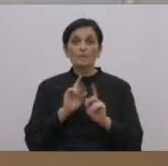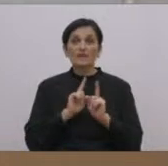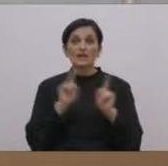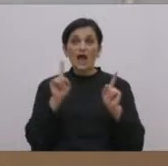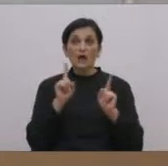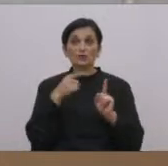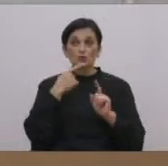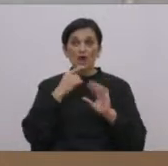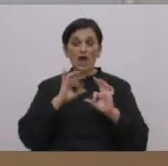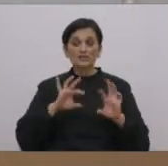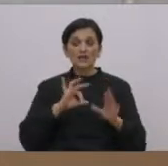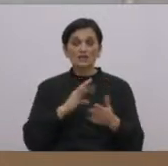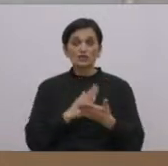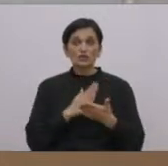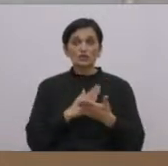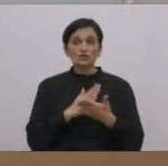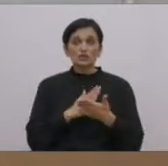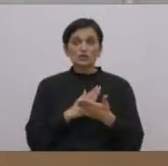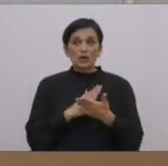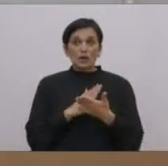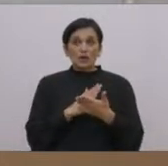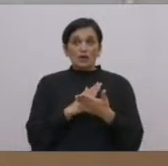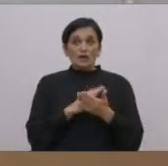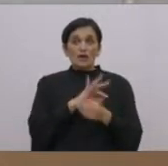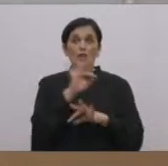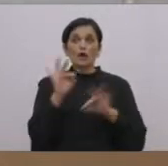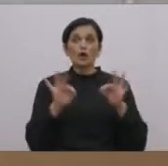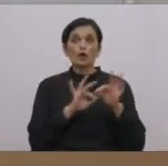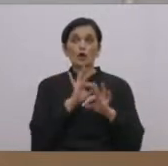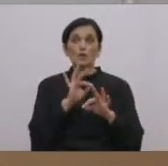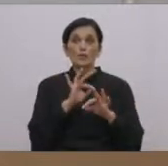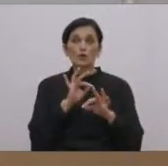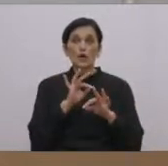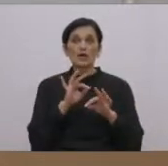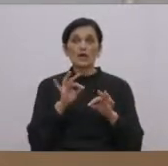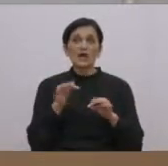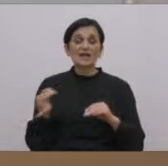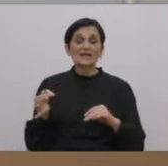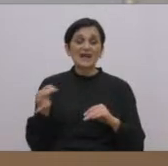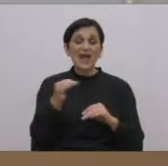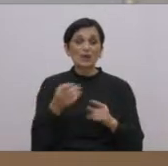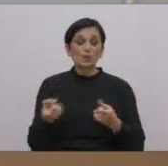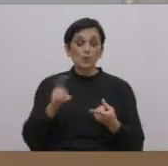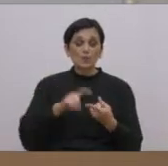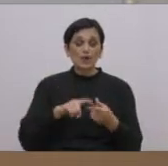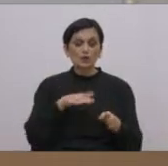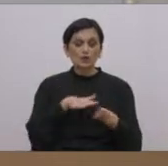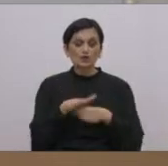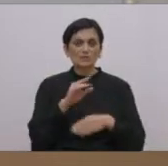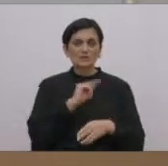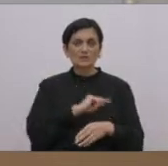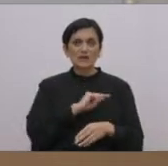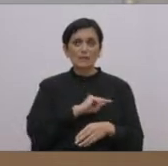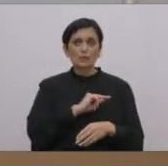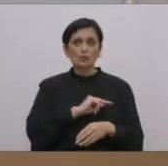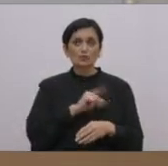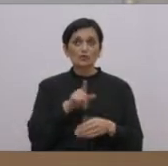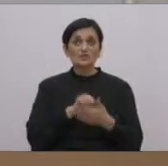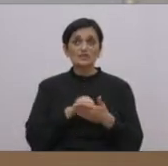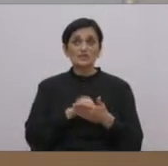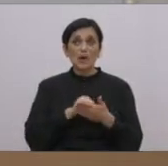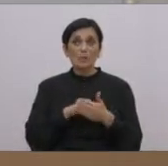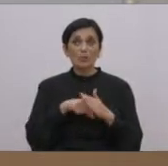განსაკუთრებით აღსანიშნავი არის პროექტი განახლებული რეგიონების ფარგლებში შესრულებული სამუშაოები, რის